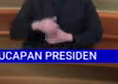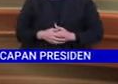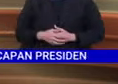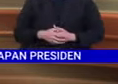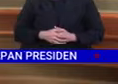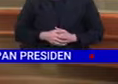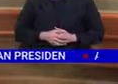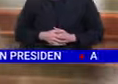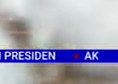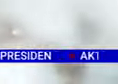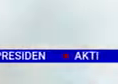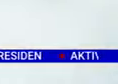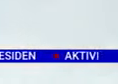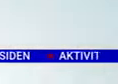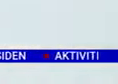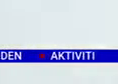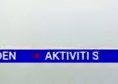sejahtera